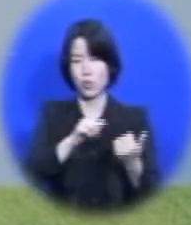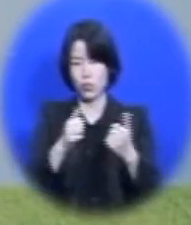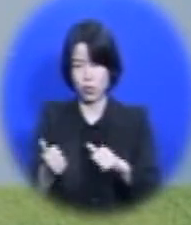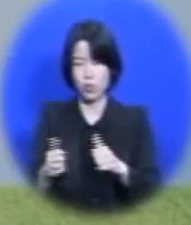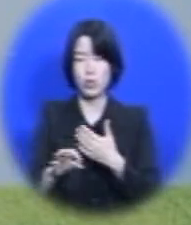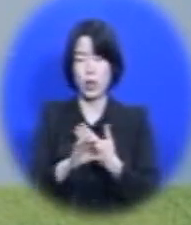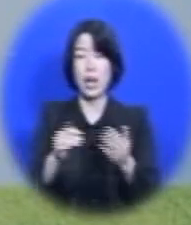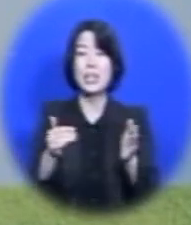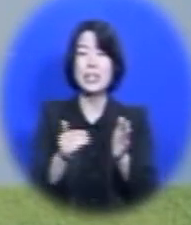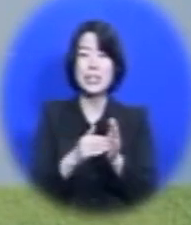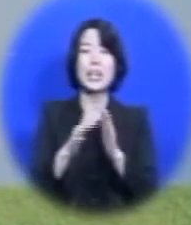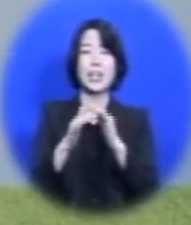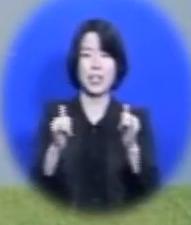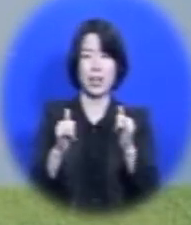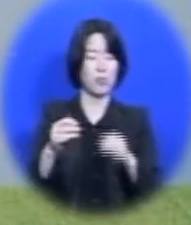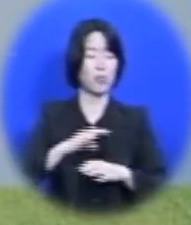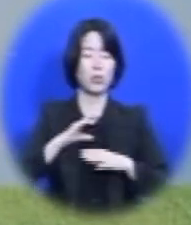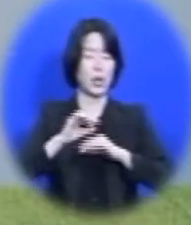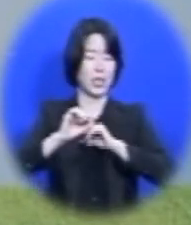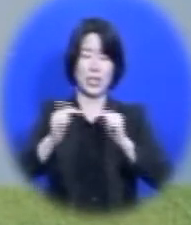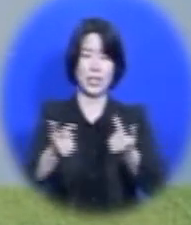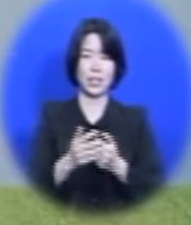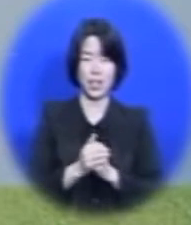사람은 자기는 무서워하지 않는다.